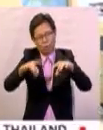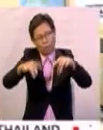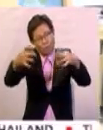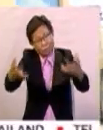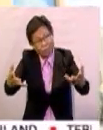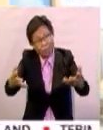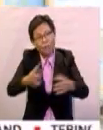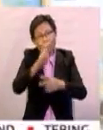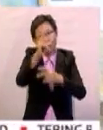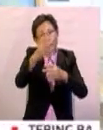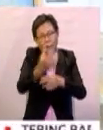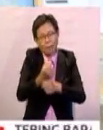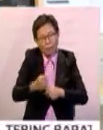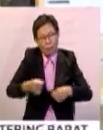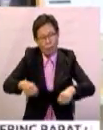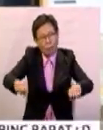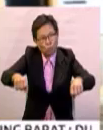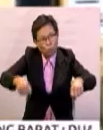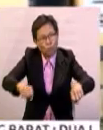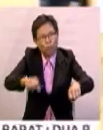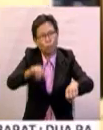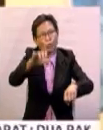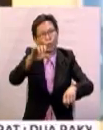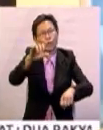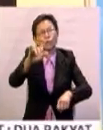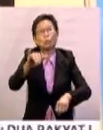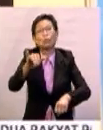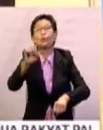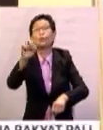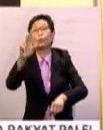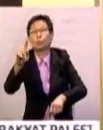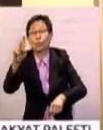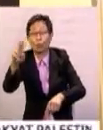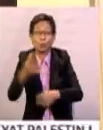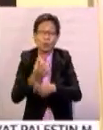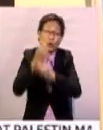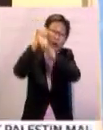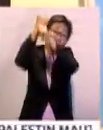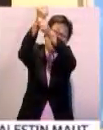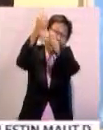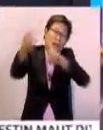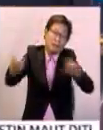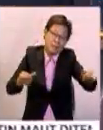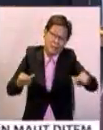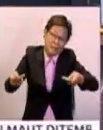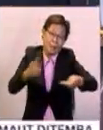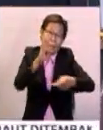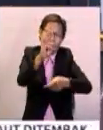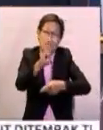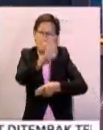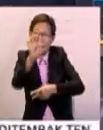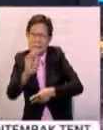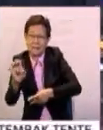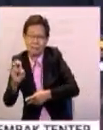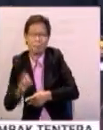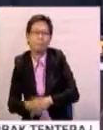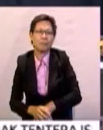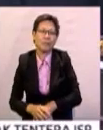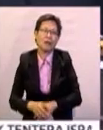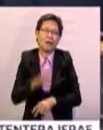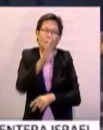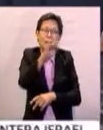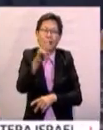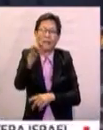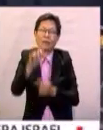tu nombor dua dapat motor Waisuku. Dan champion dapat kereta Beza kan. Sementara itu,